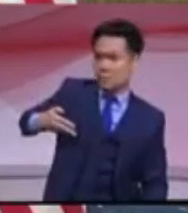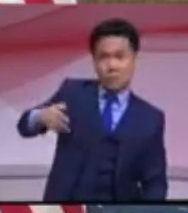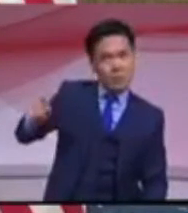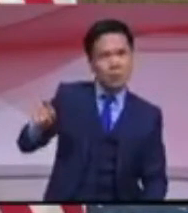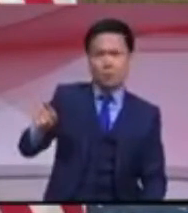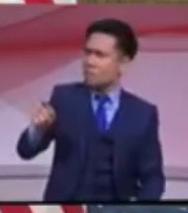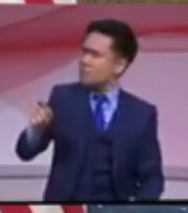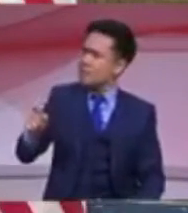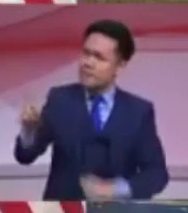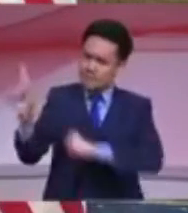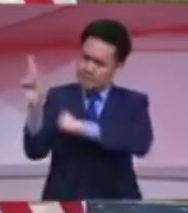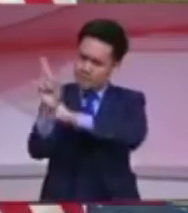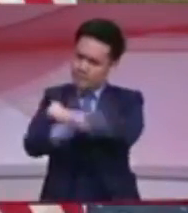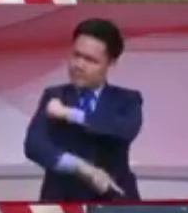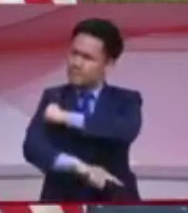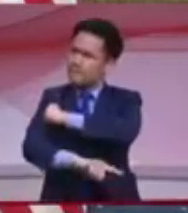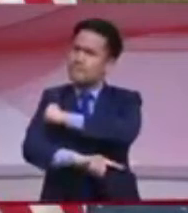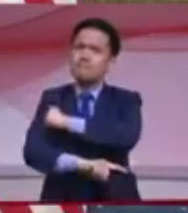hukuman setimpal